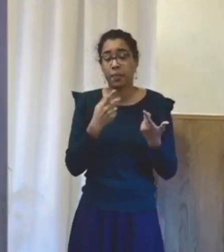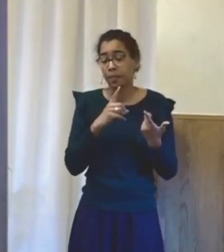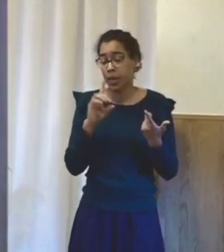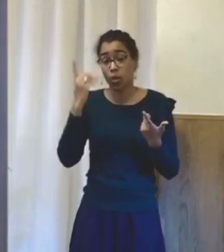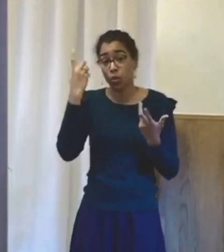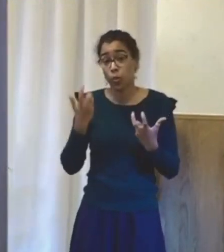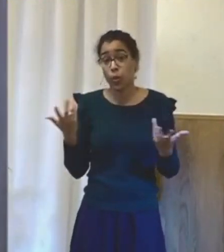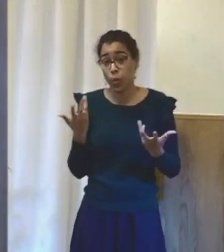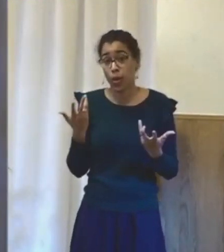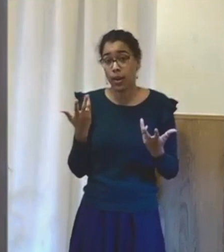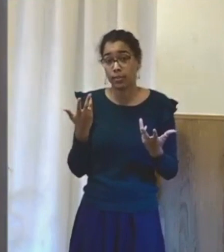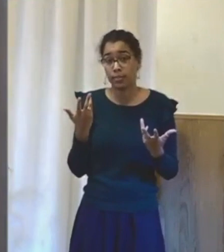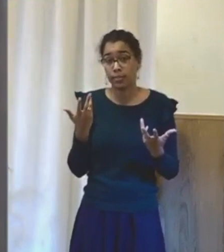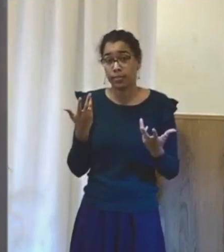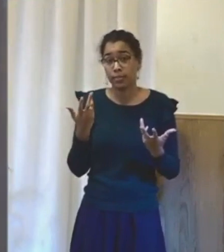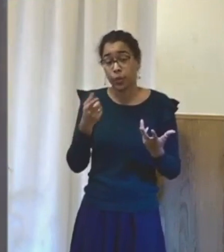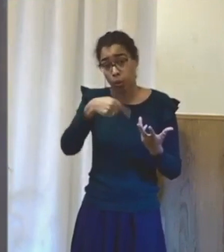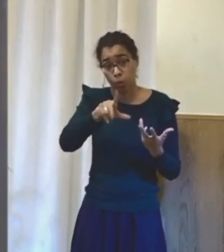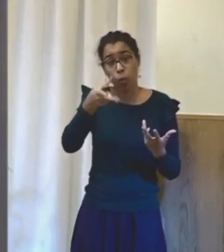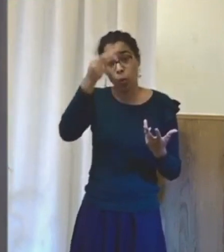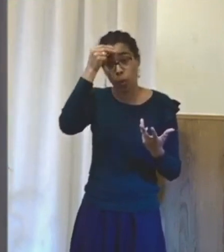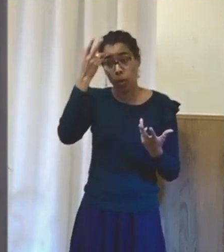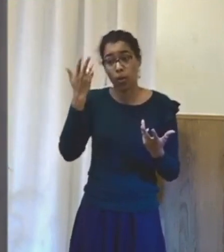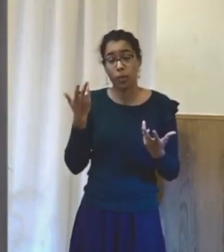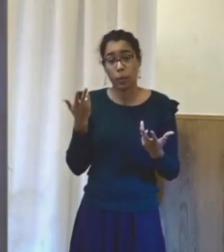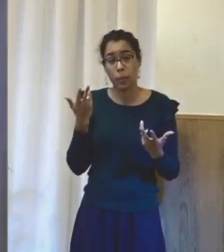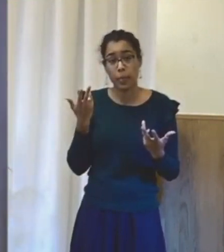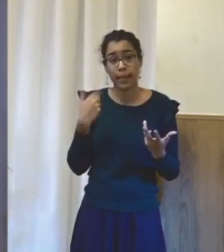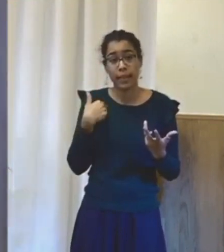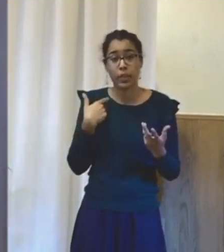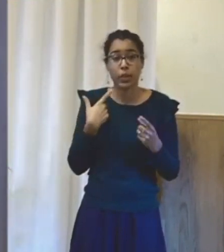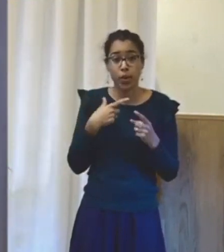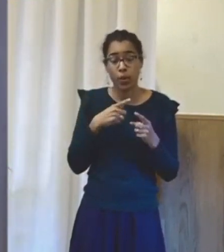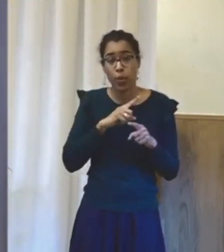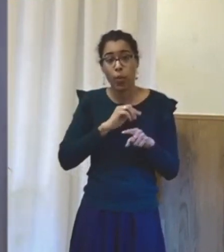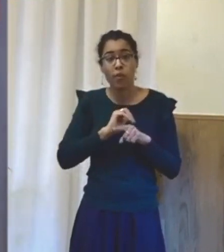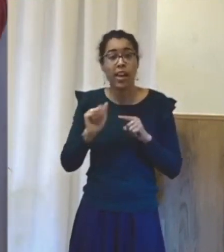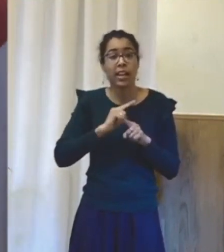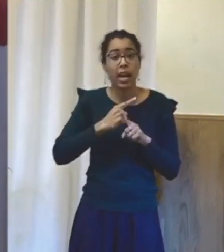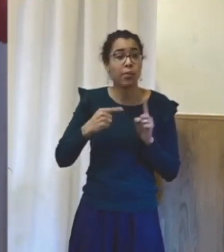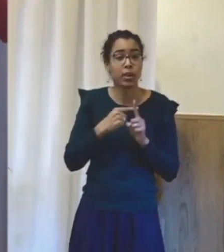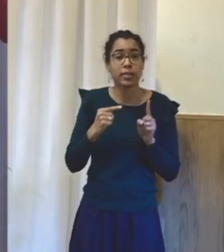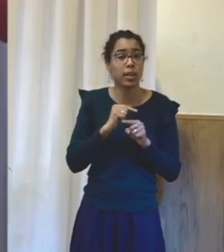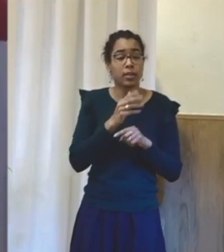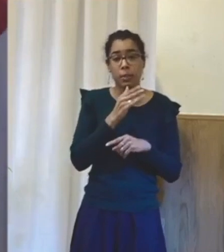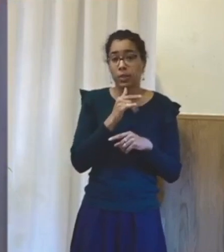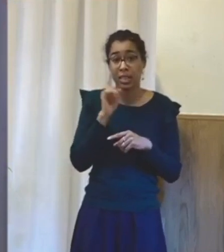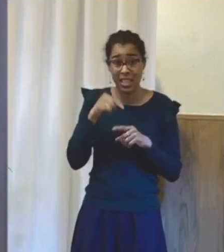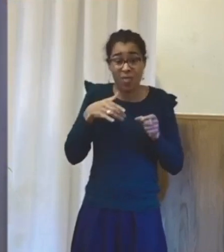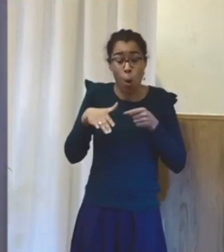nous puissions comprendre qu'il n'y a pas de demi-mesure avec lui. Il veut